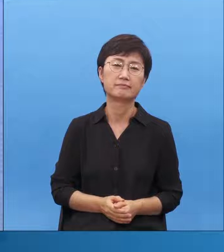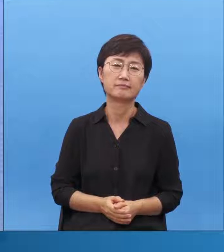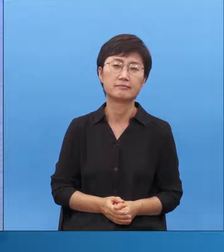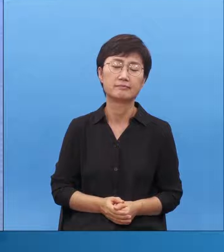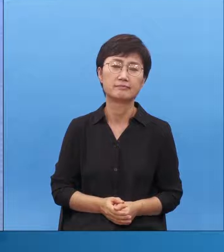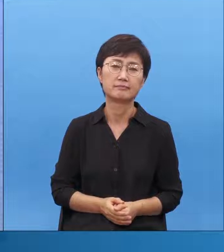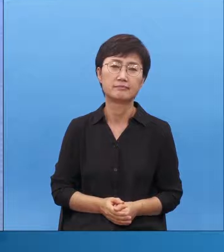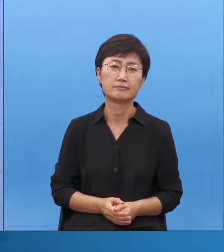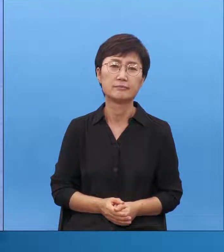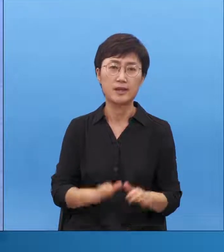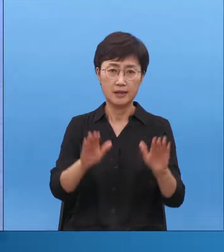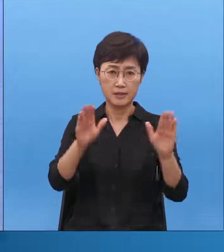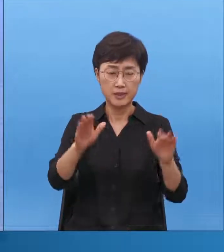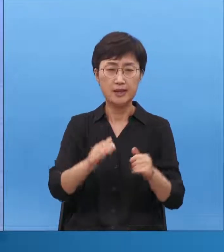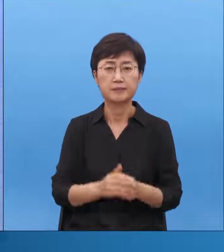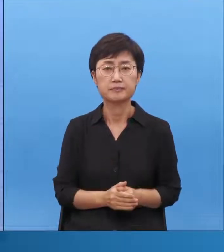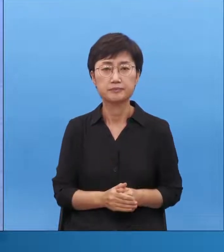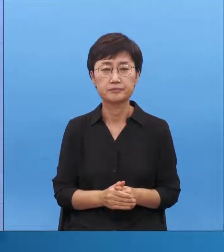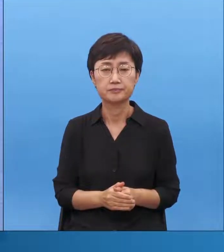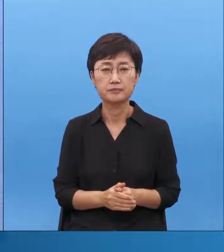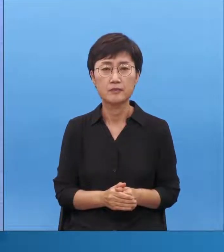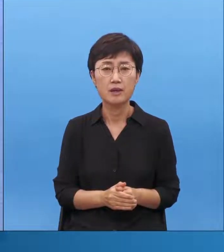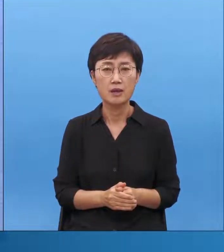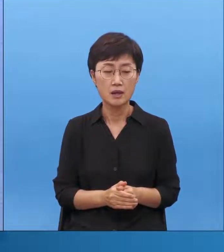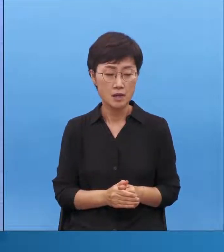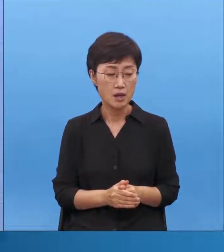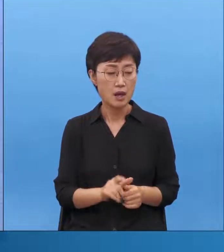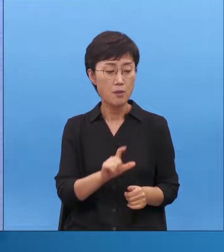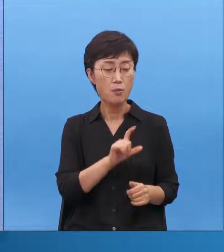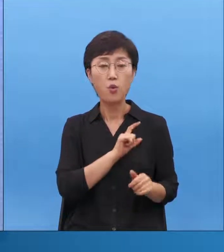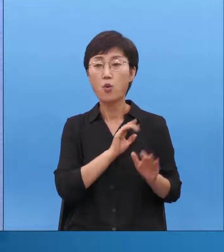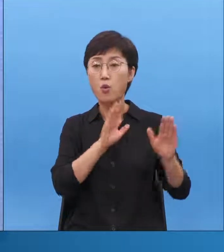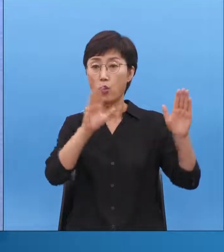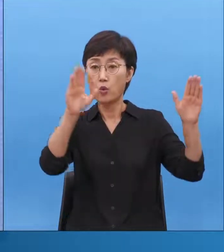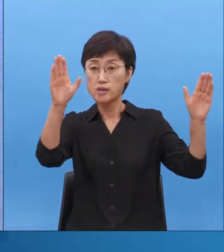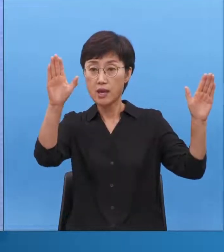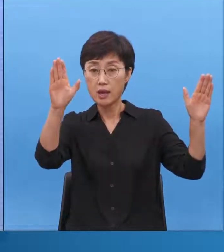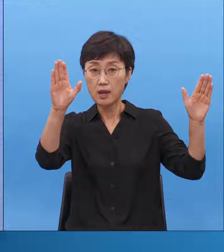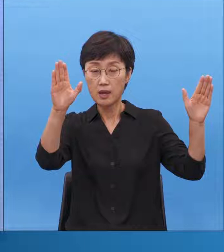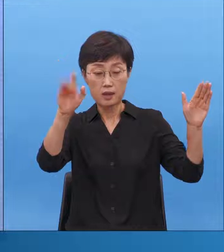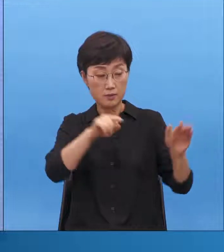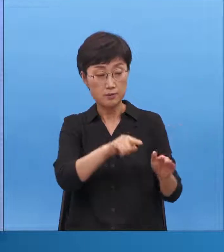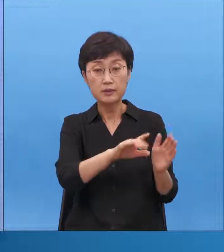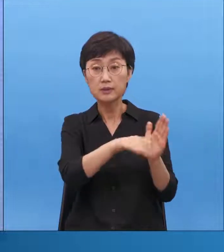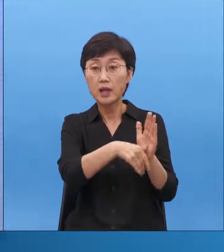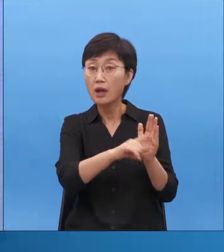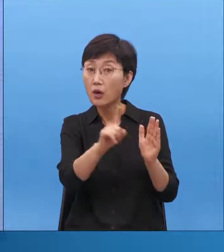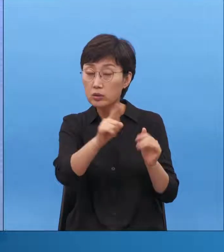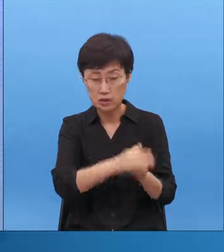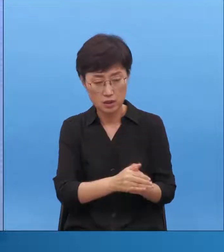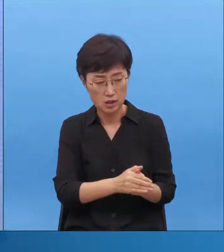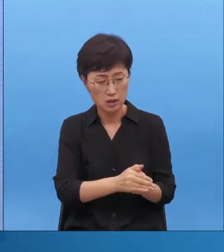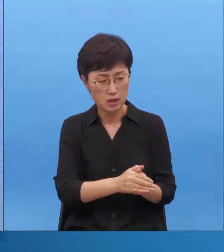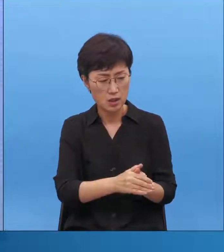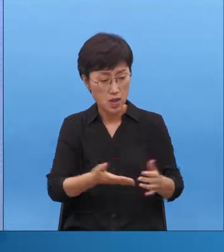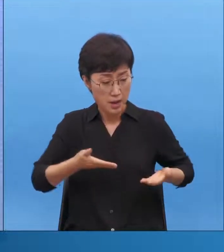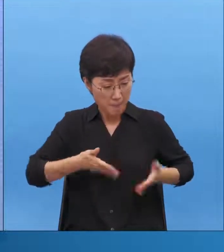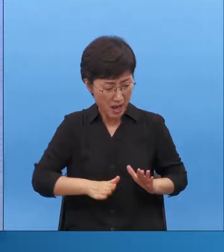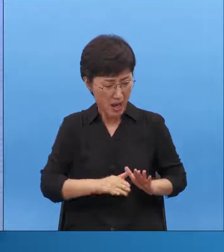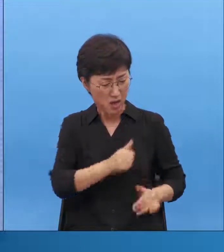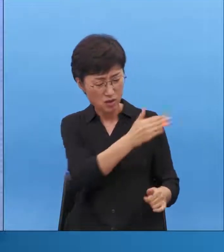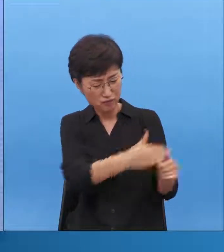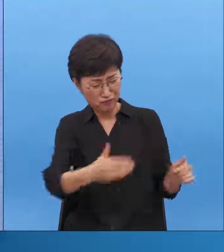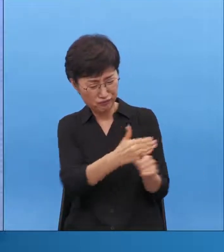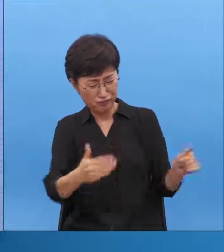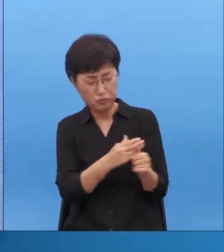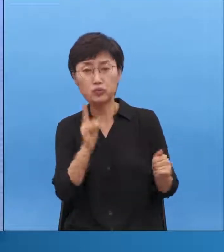다 죽게 됐습니다. 모세 어머니는 하나님의 절대 계획을 찾은 겁니다. All the children are dying off, and yet Moses'